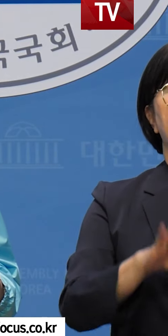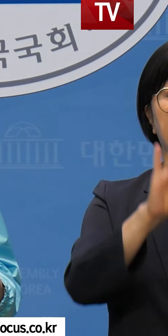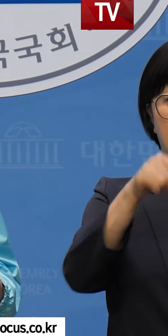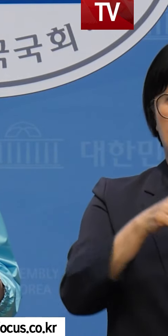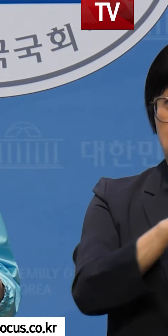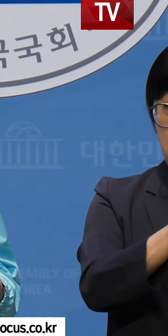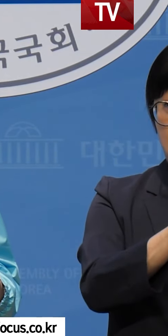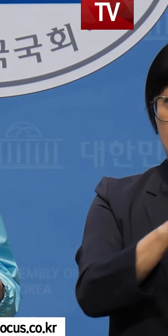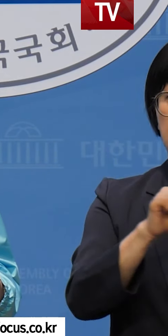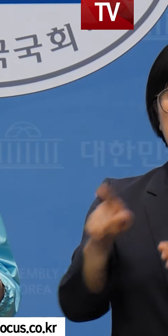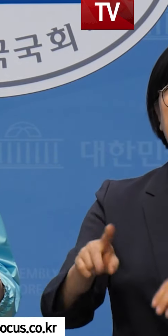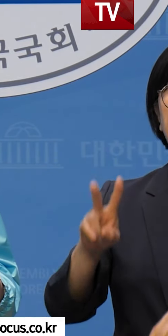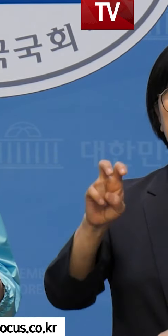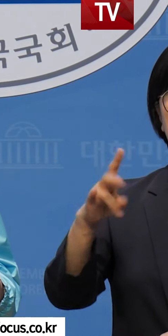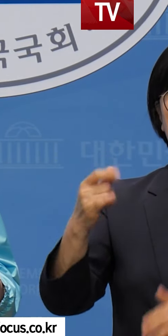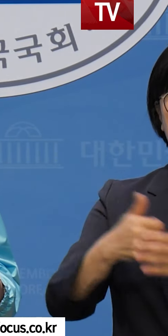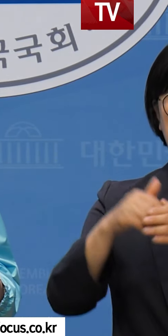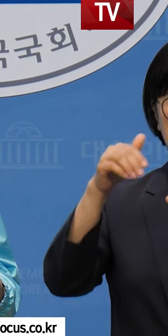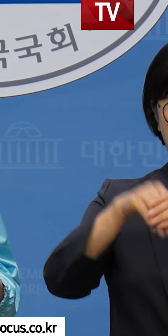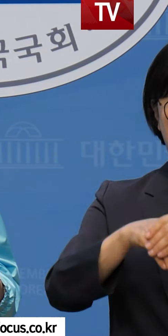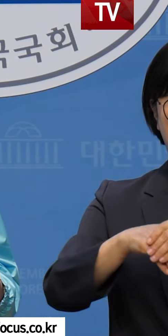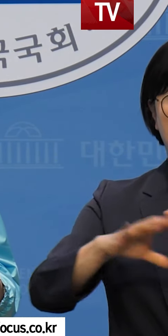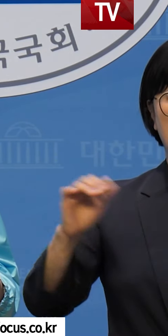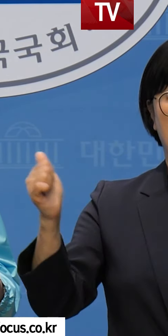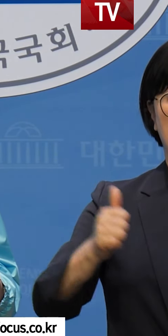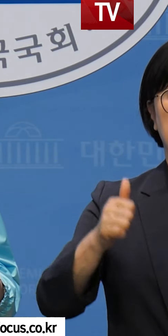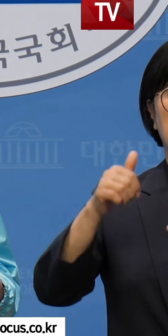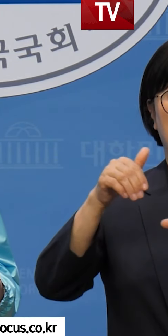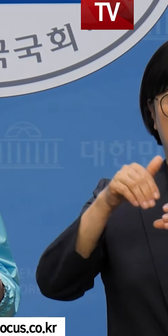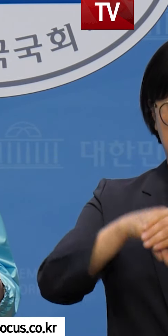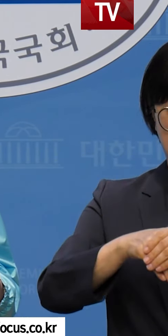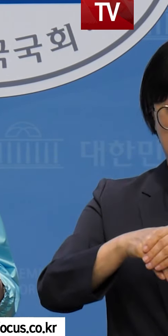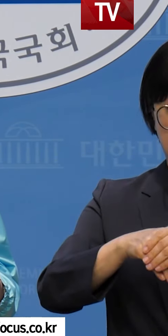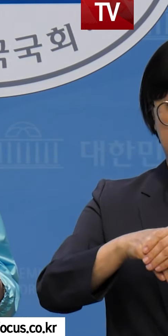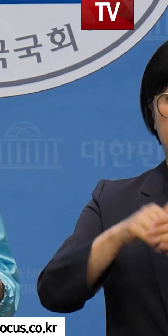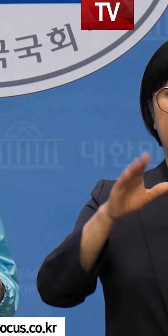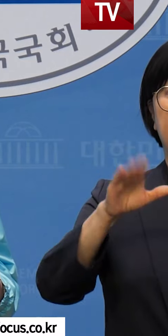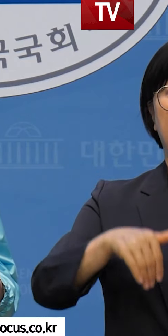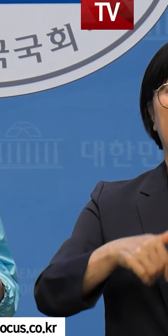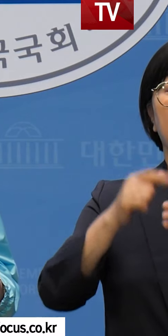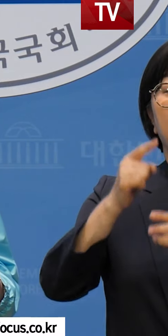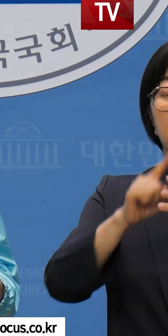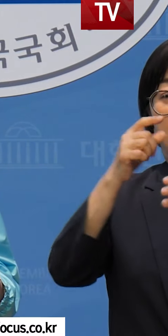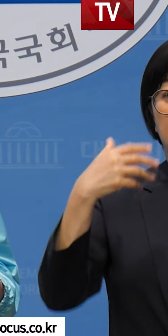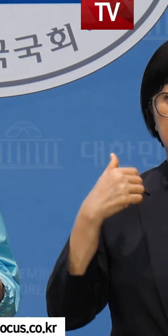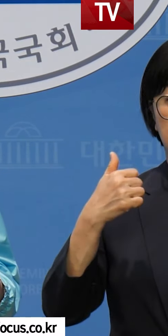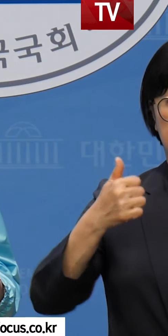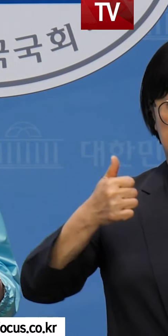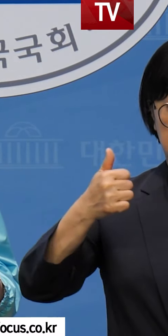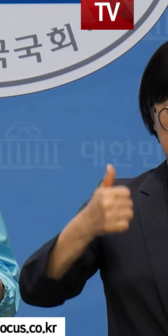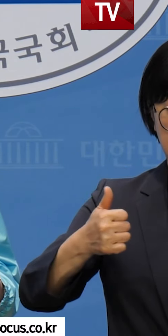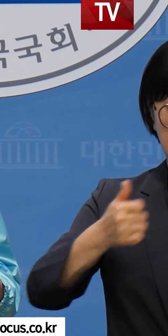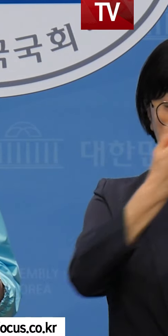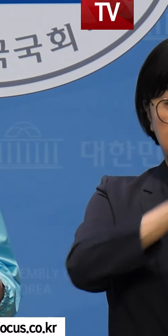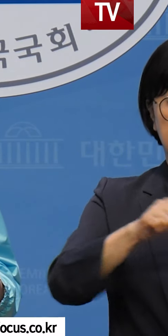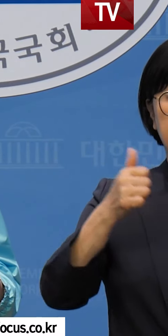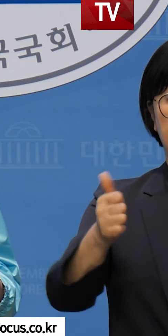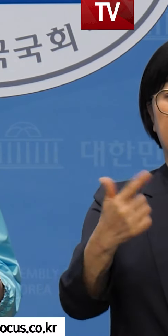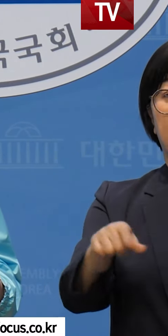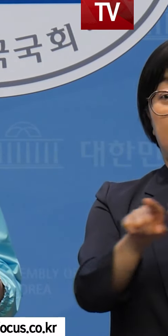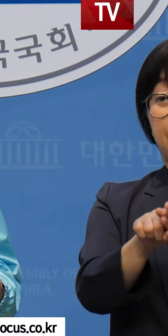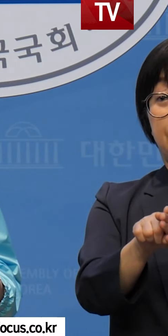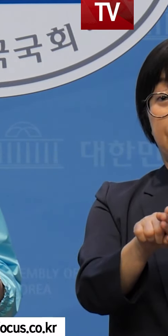후보는 제22대 국회의원 총선거에서 윤석열 정권의 폭정과 무능을